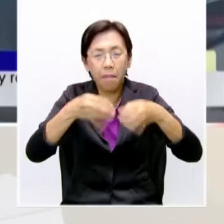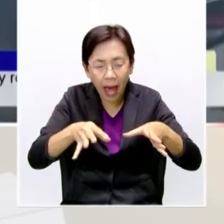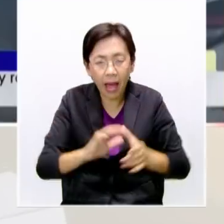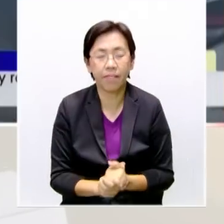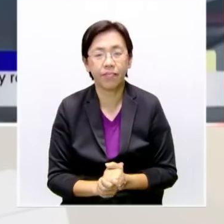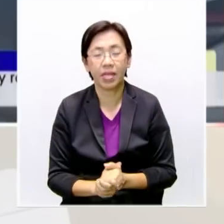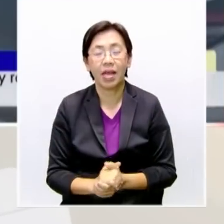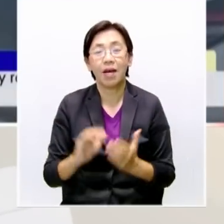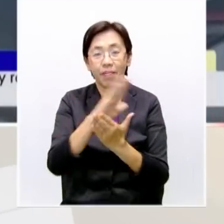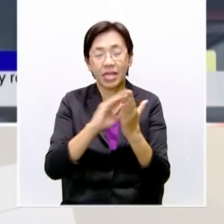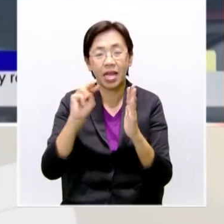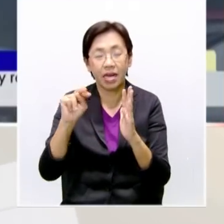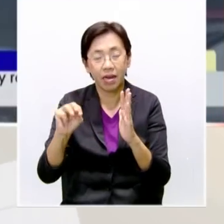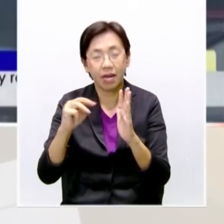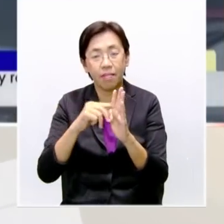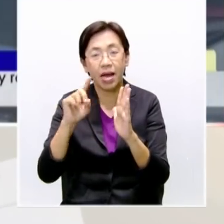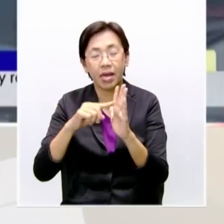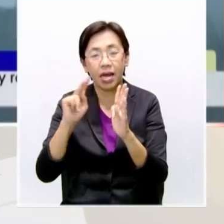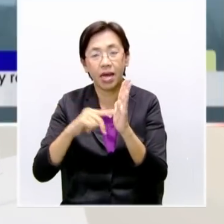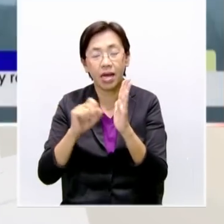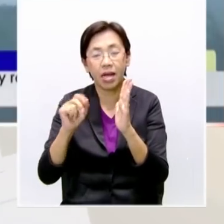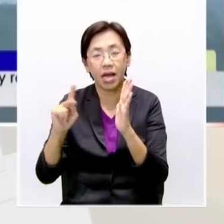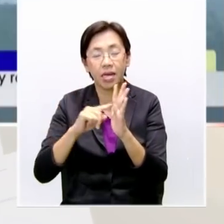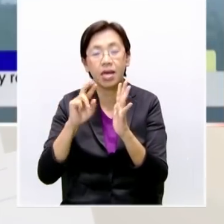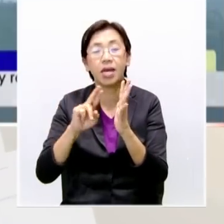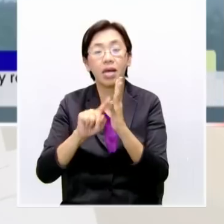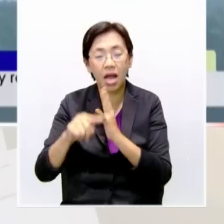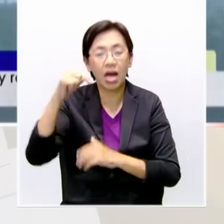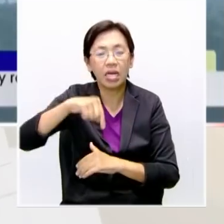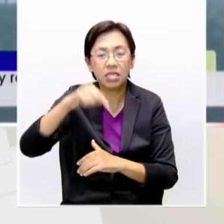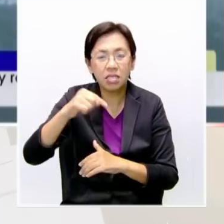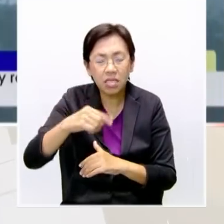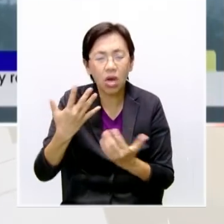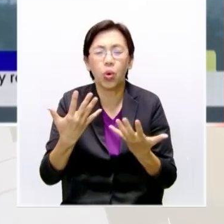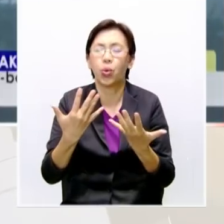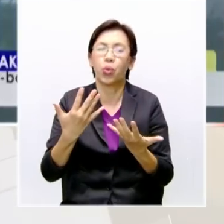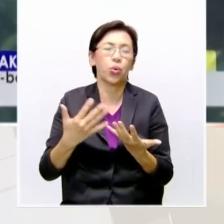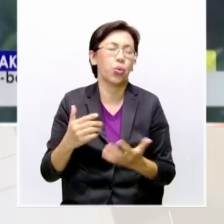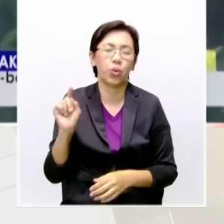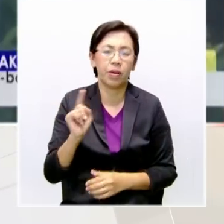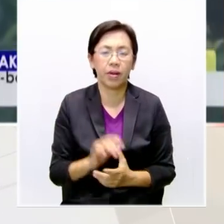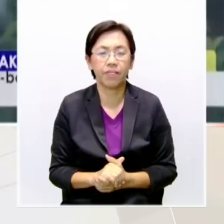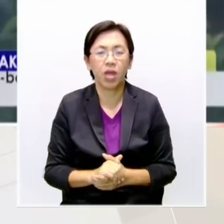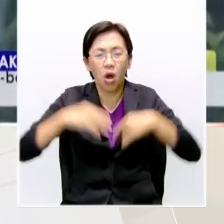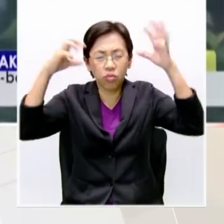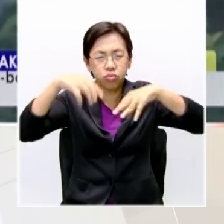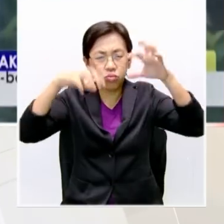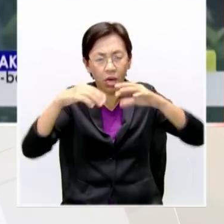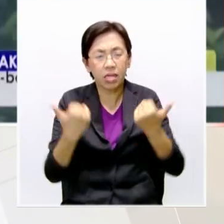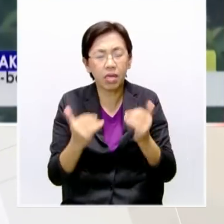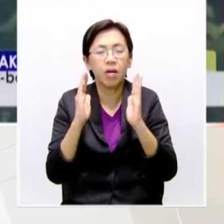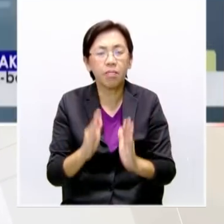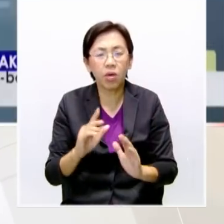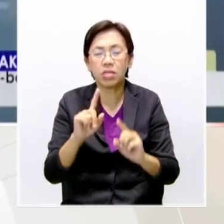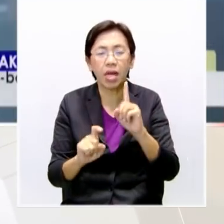มีพายุโซนร้อนพัดถล่มค่ะซึ่งส่งผลทำให้มีสถานการณ์ภัยธรรมชาติเกิดขึ้นนะคะเบื้องต้นรายงานล่าสุดตอนนี้มี